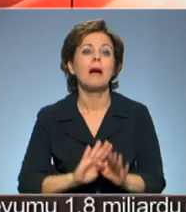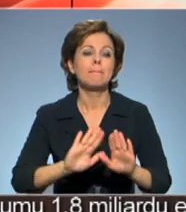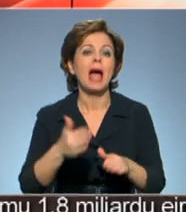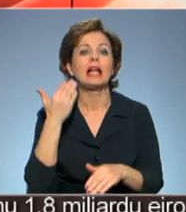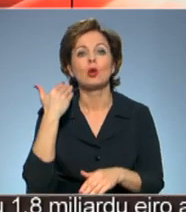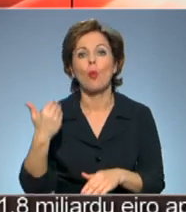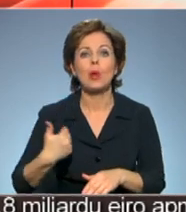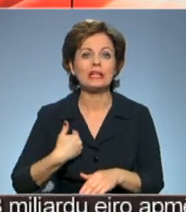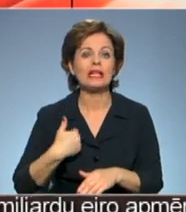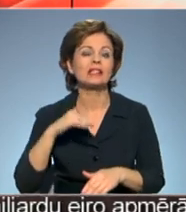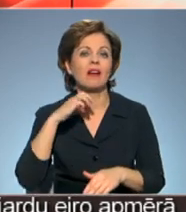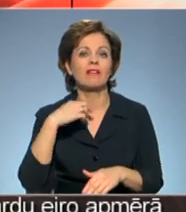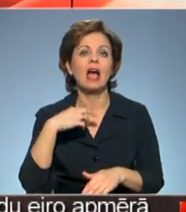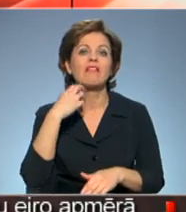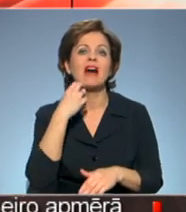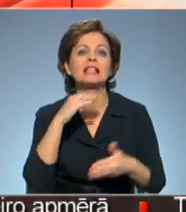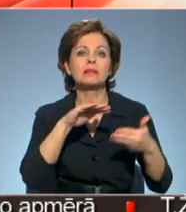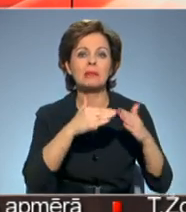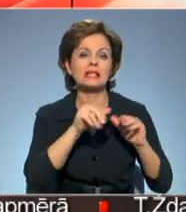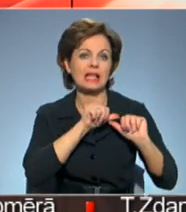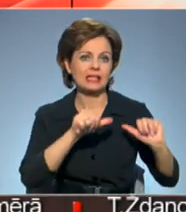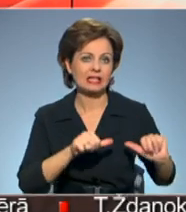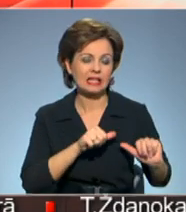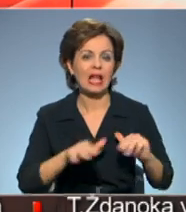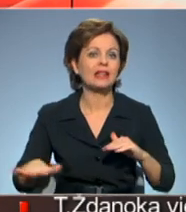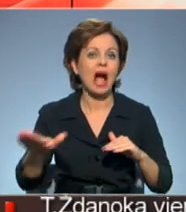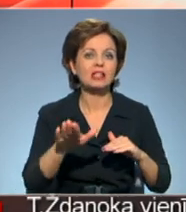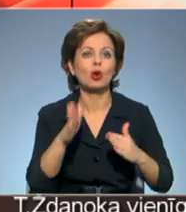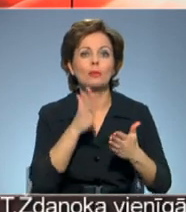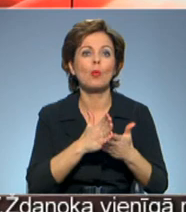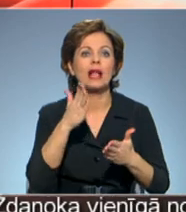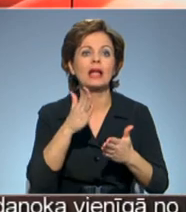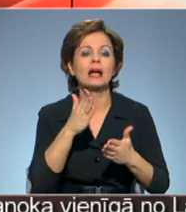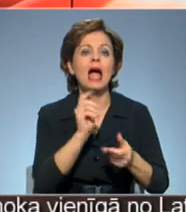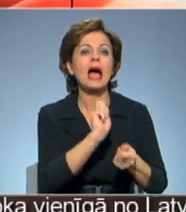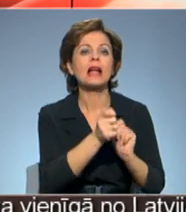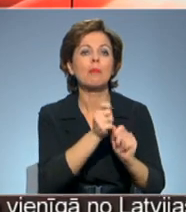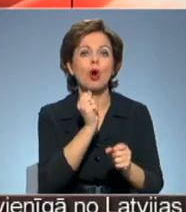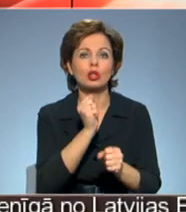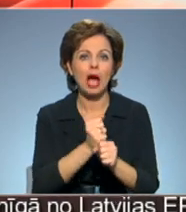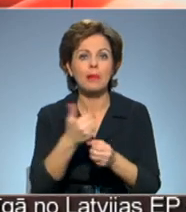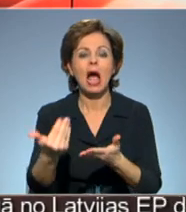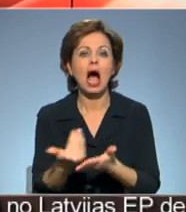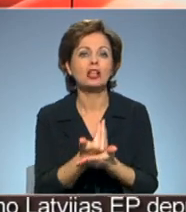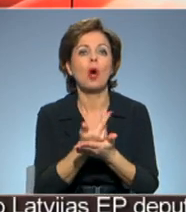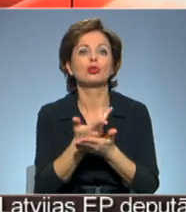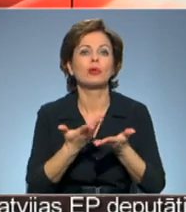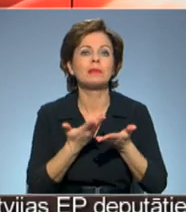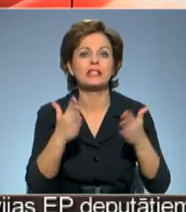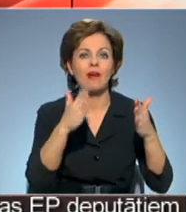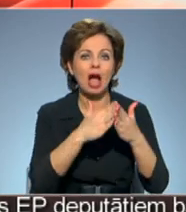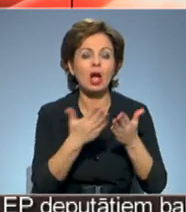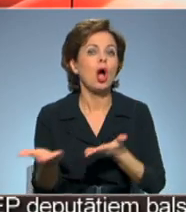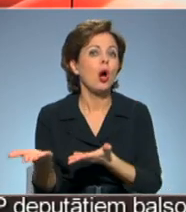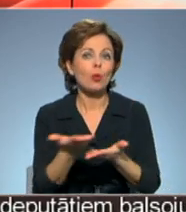Bet Kultīgas vecpilsētas sirdī Rāclaukumā notiek remontdarbi. Atjaunošanu piedzīvo ēka, kurā pilsētas vadība atradās līdz 19. Gadsimta otrajai